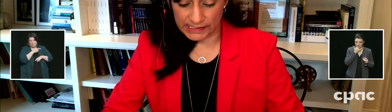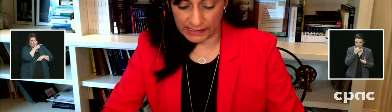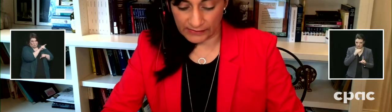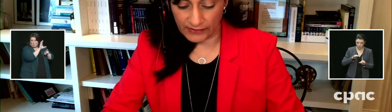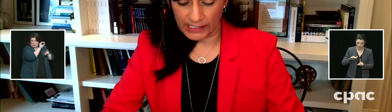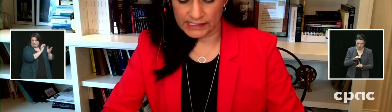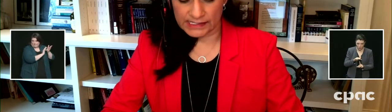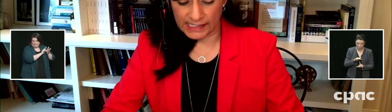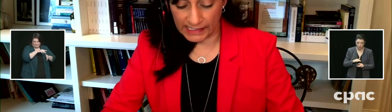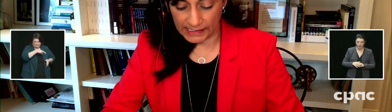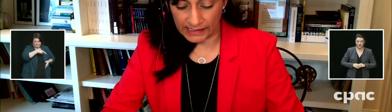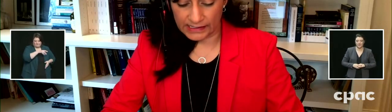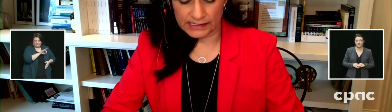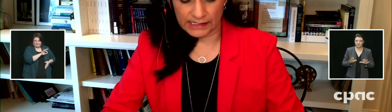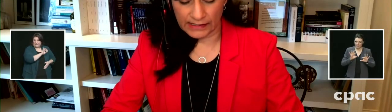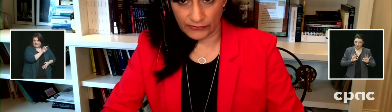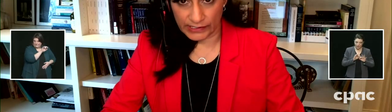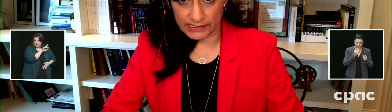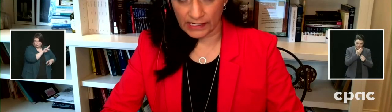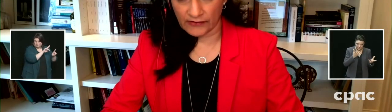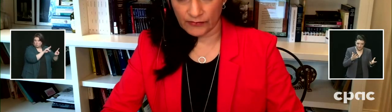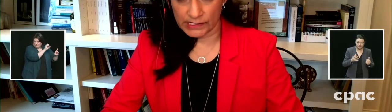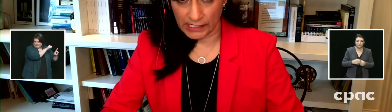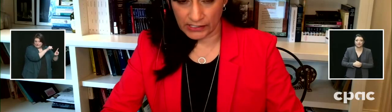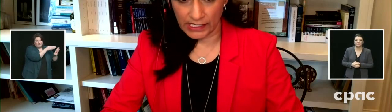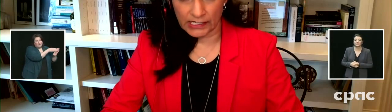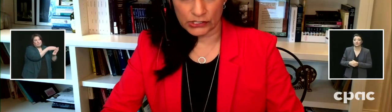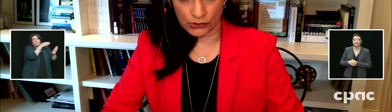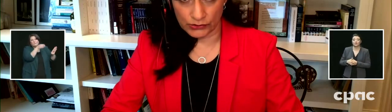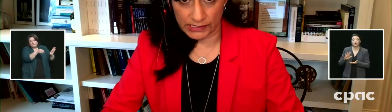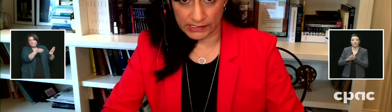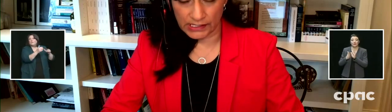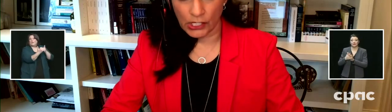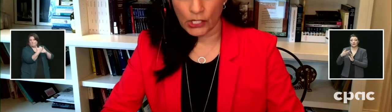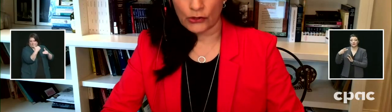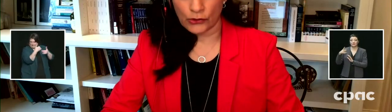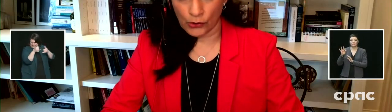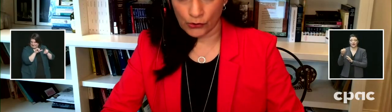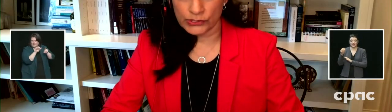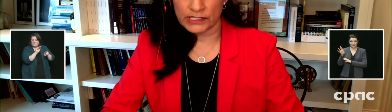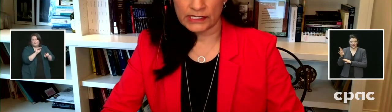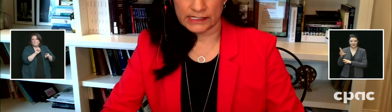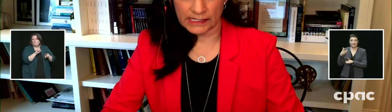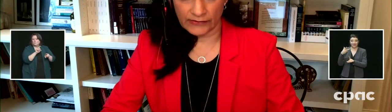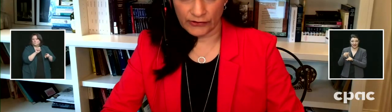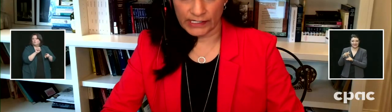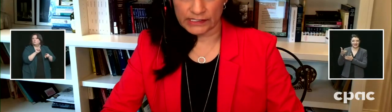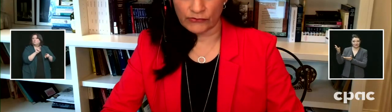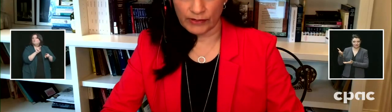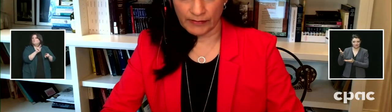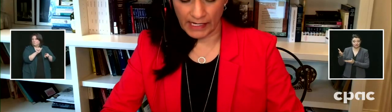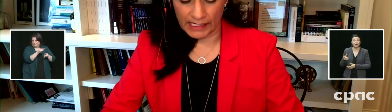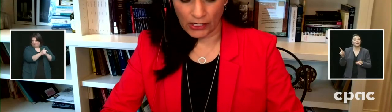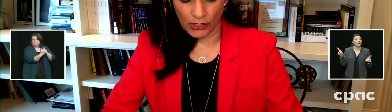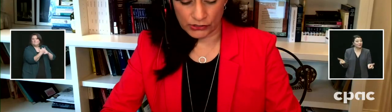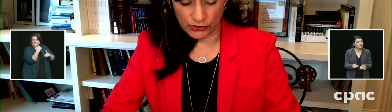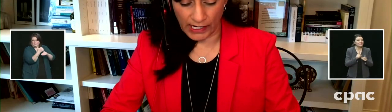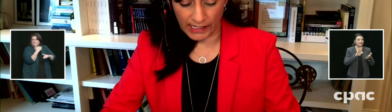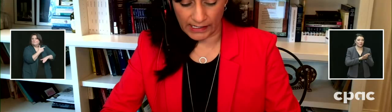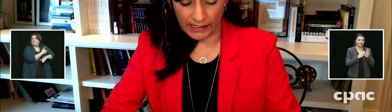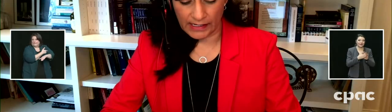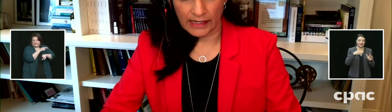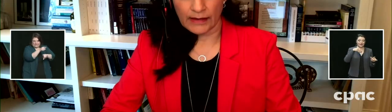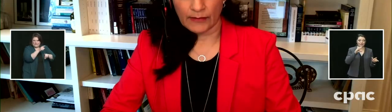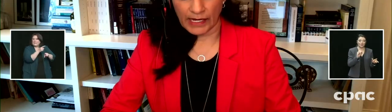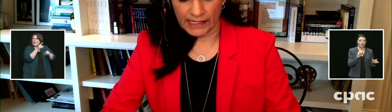to receive steady deliveries of Moderna doses. Those deliveries remain on